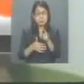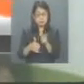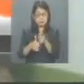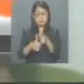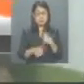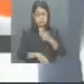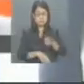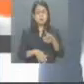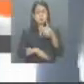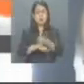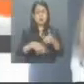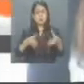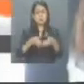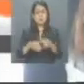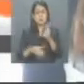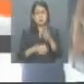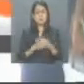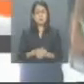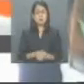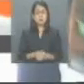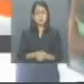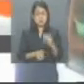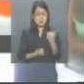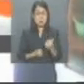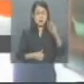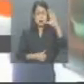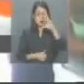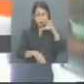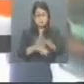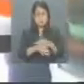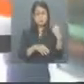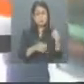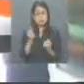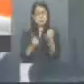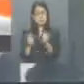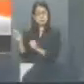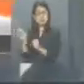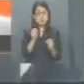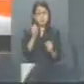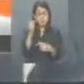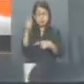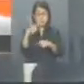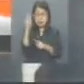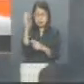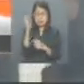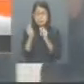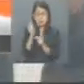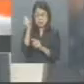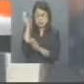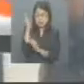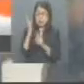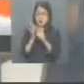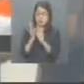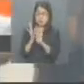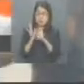ฏิบัติการนะครับคดีสำคัญก็เช่นคดียิงรถตู้สายเบตงหัดใหญ่ซึ่งมีผู้เสียชีวิตเสียรายจนการใช้อาวุธ